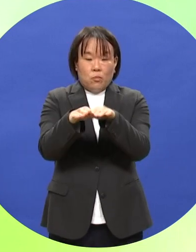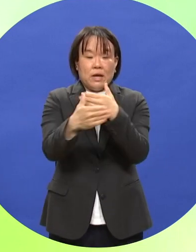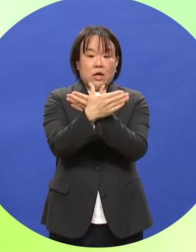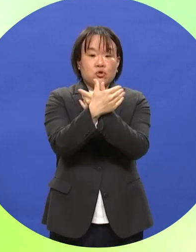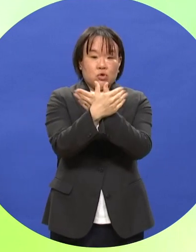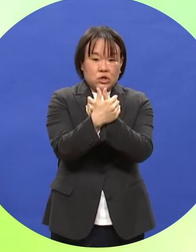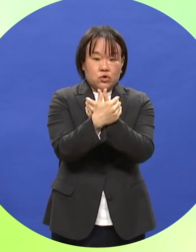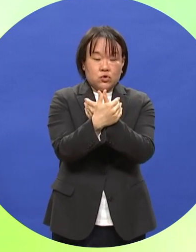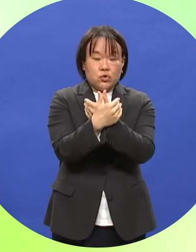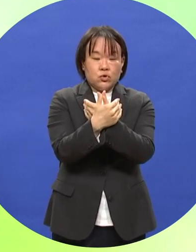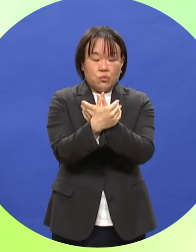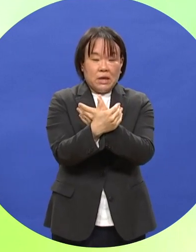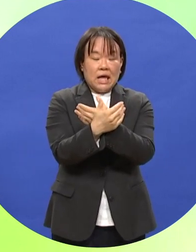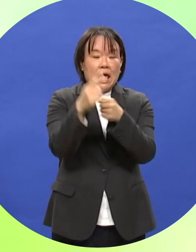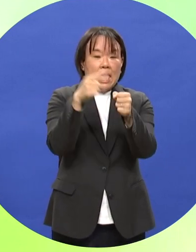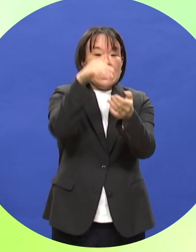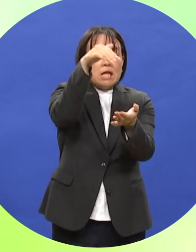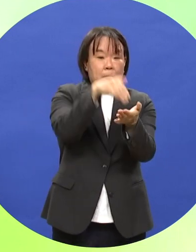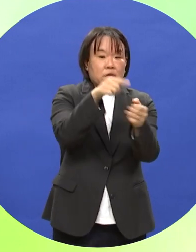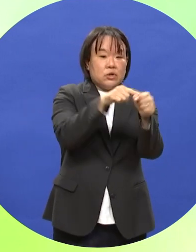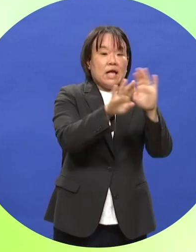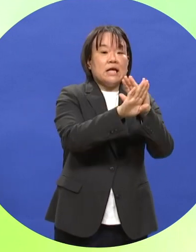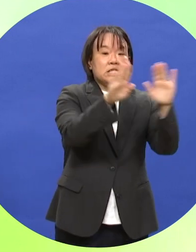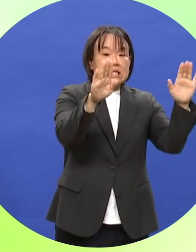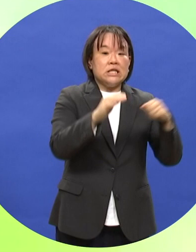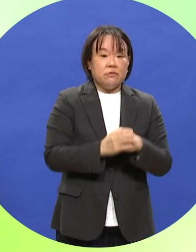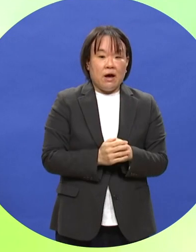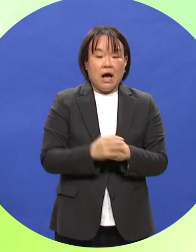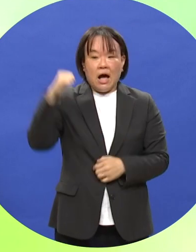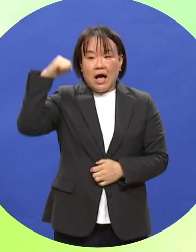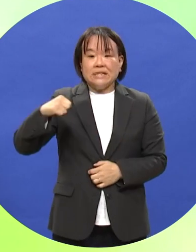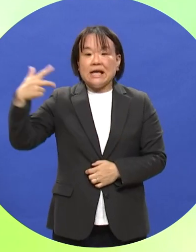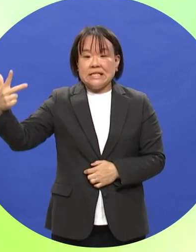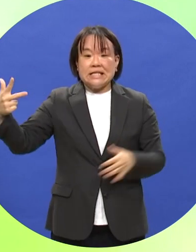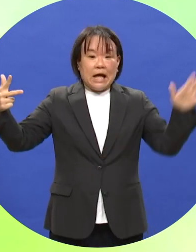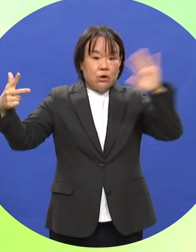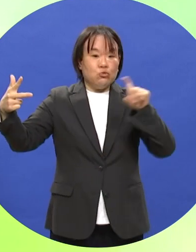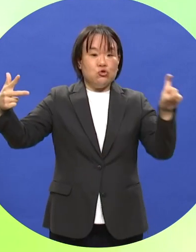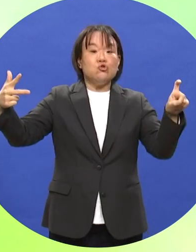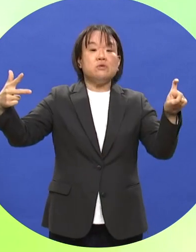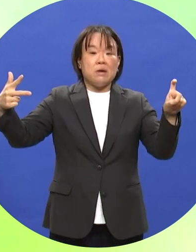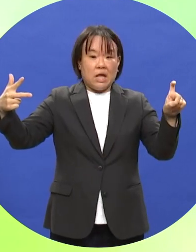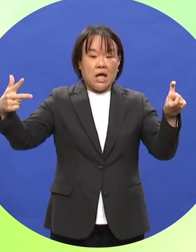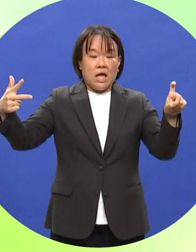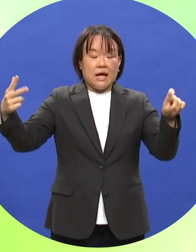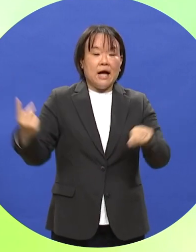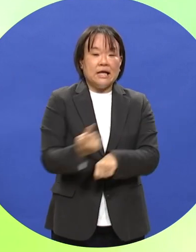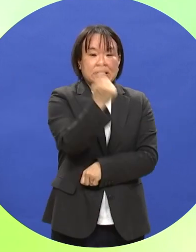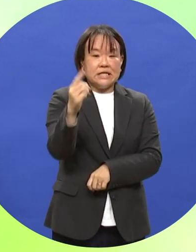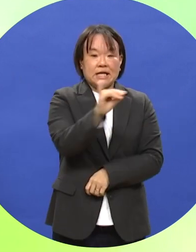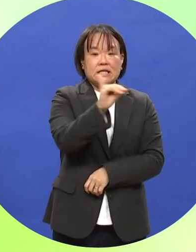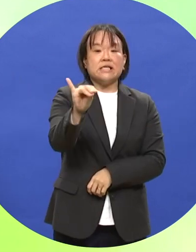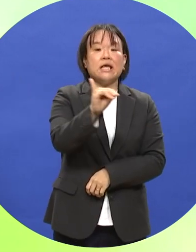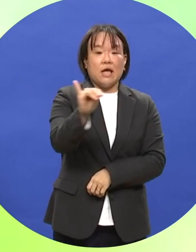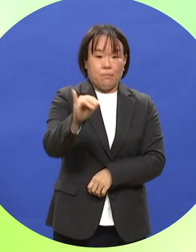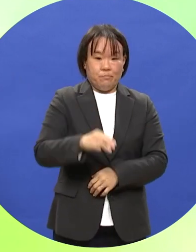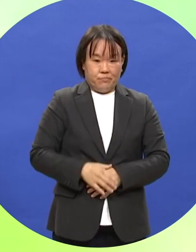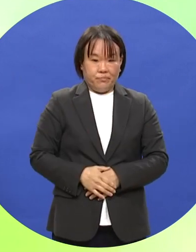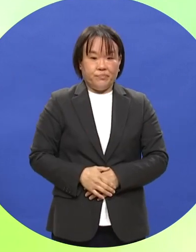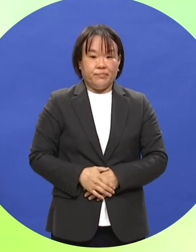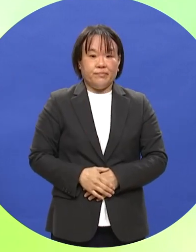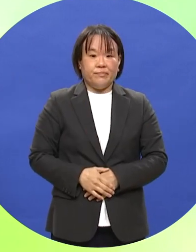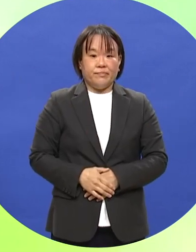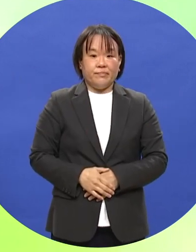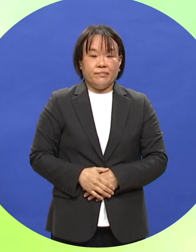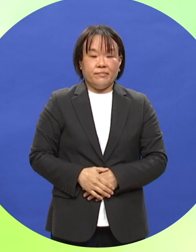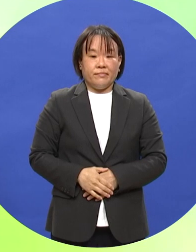日、祝日、および年末年始の午前7時から午後10時までは1000円です。